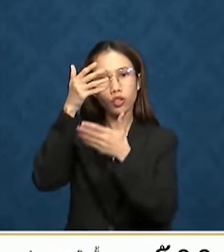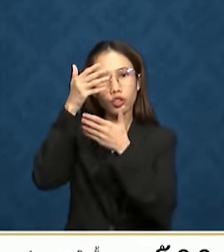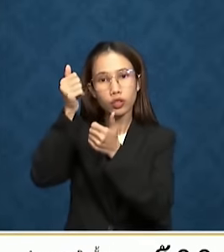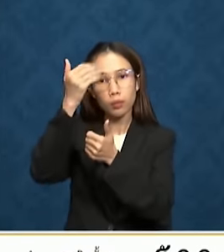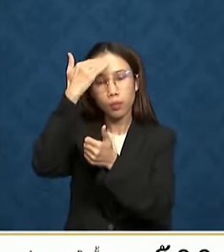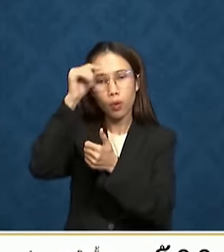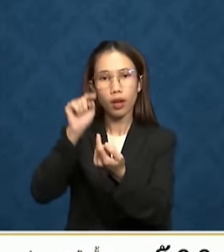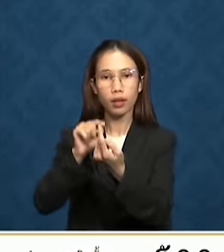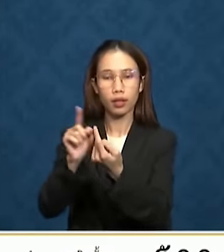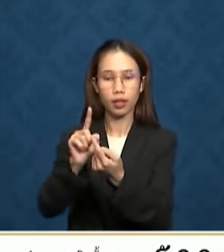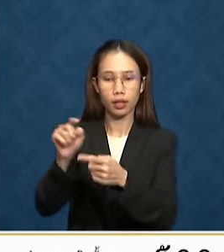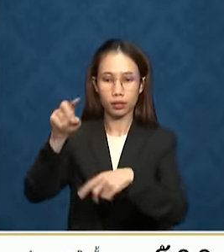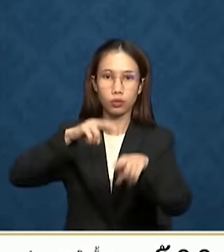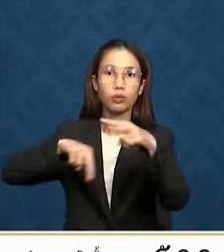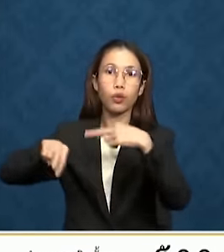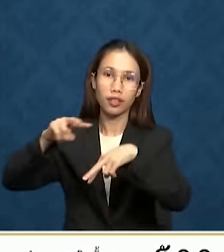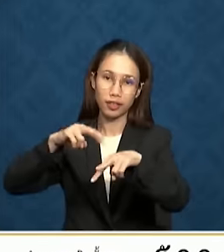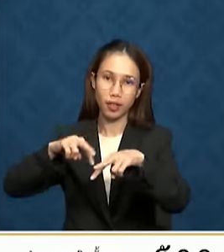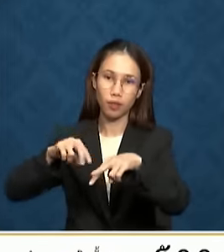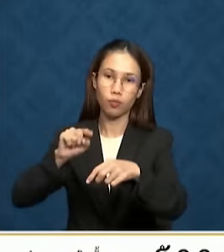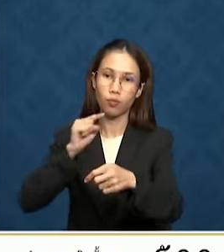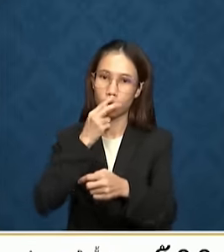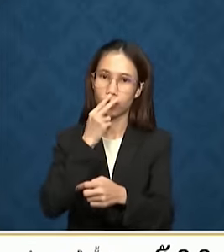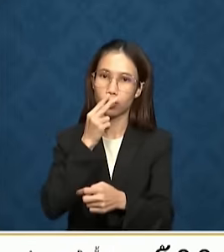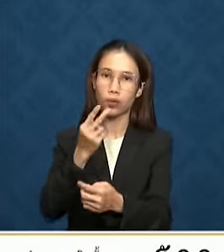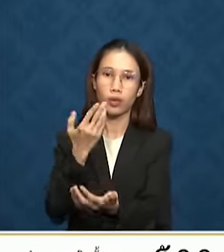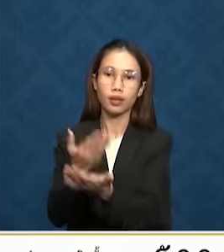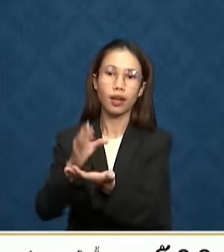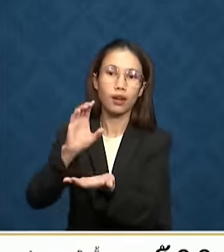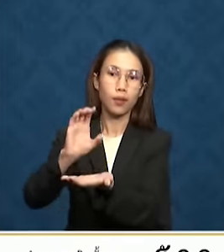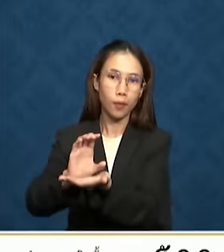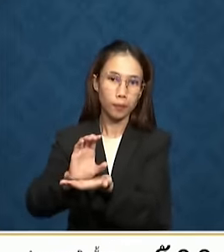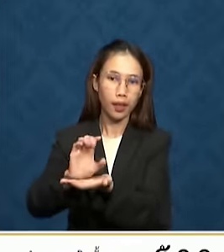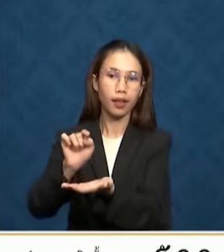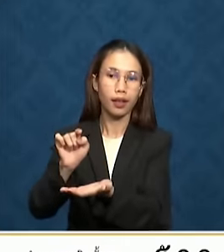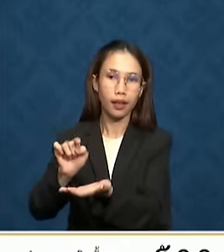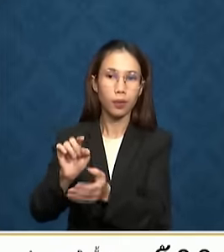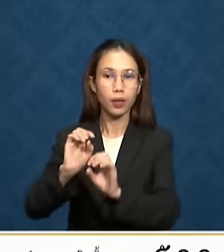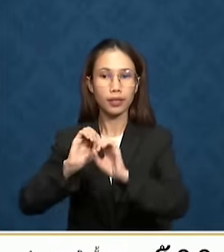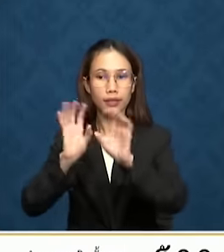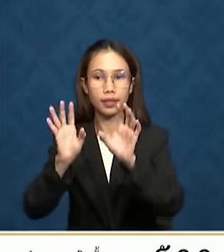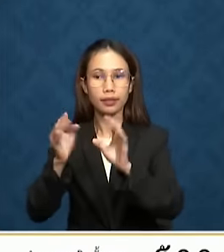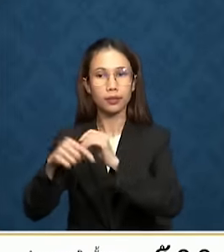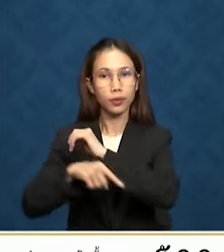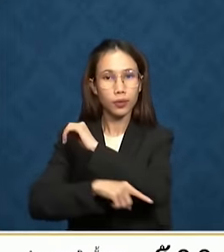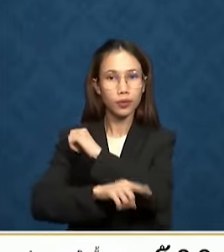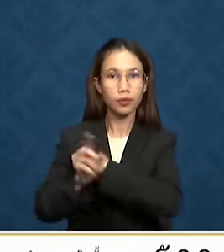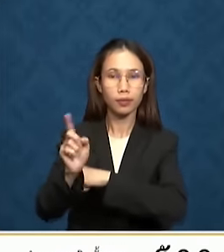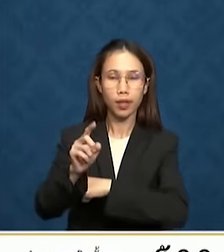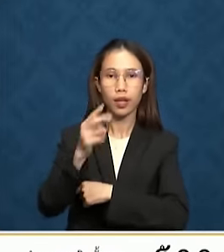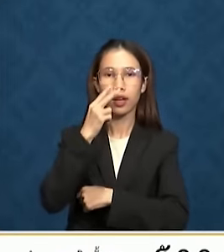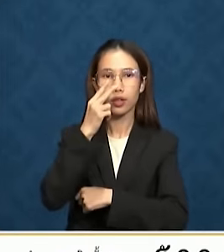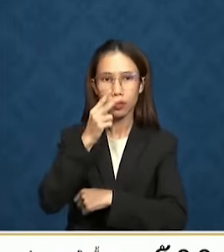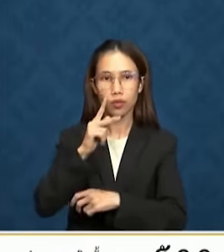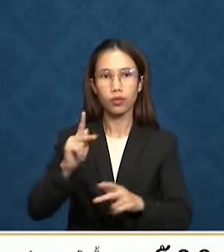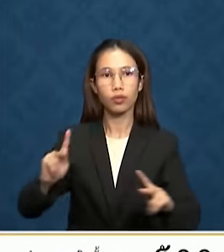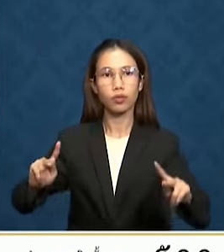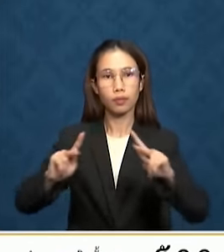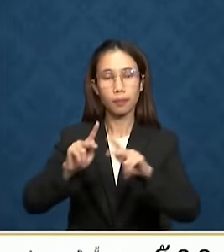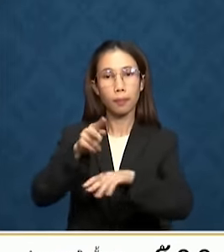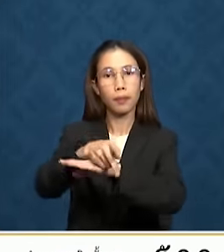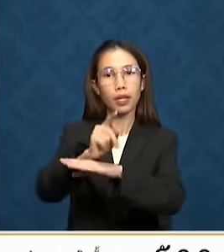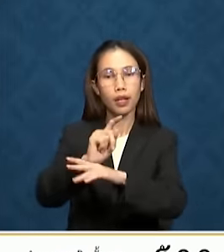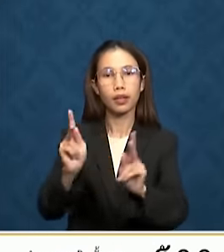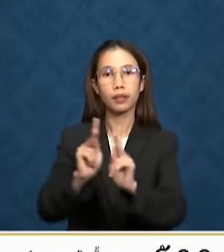ตรวจสอบความโปร่งใสของงบประมาณที่ผ่านมาส่วนใหญ่แล้วทางรัฐมนตรีฉากฝั่งรัฐบาลก็จะเป็นประธานของ